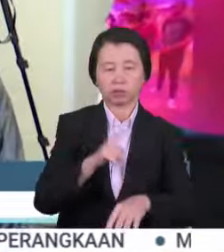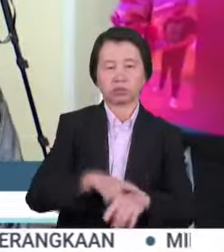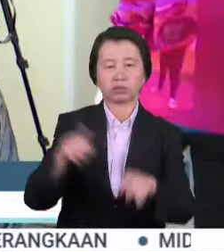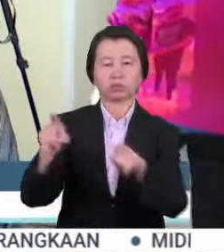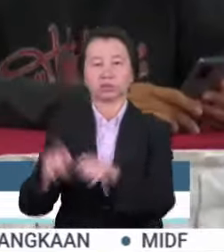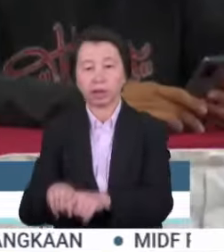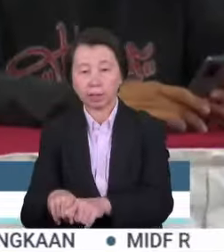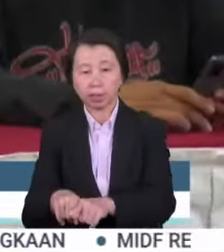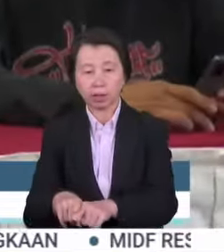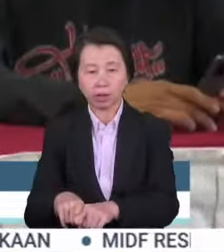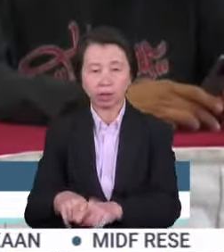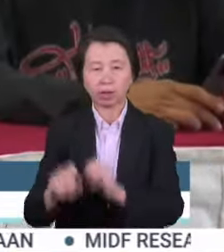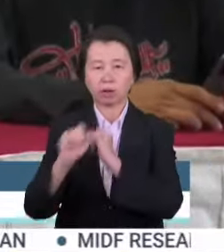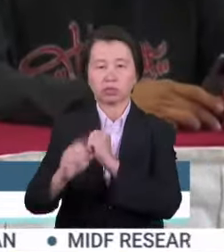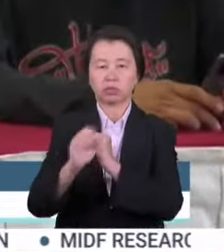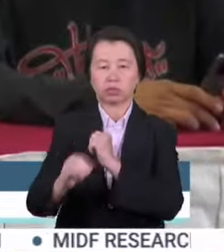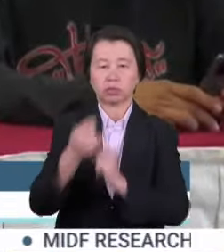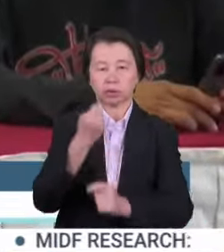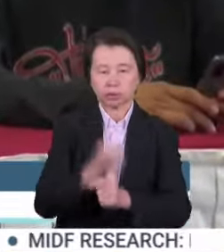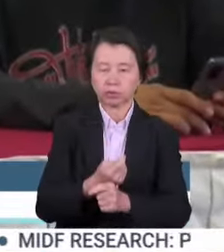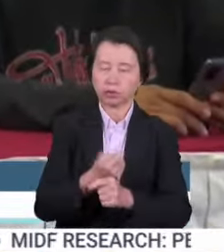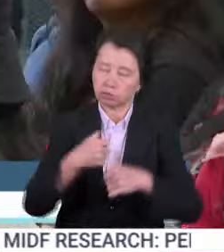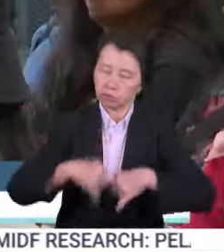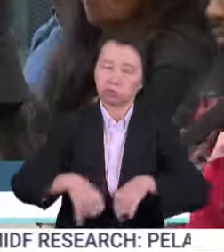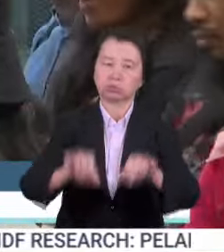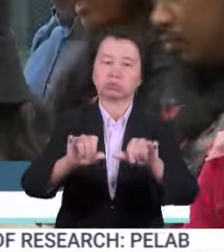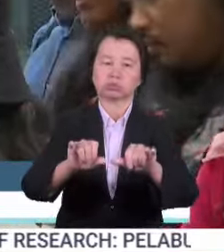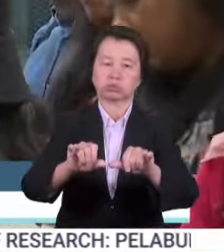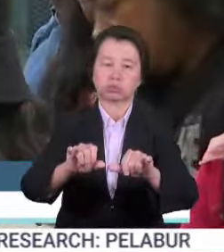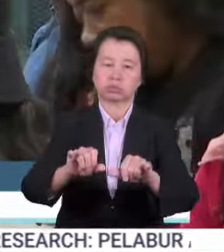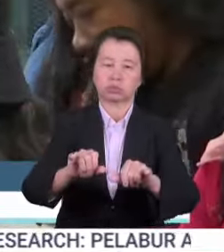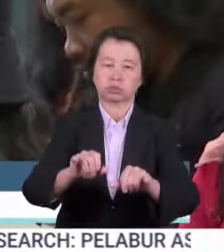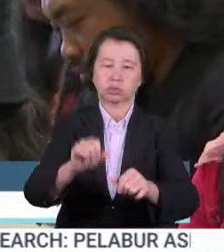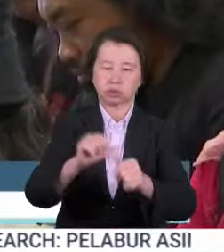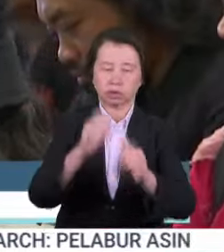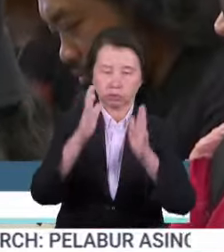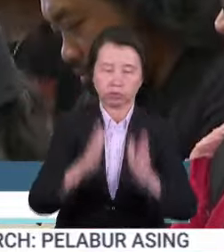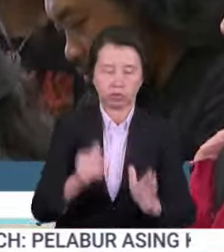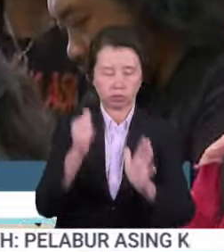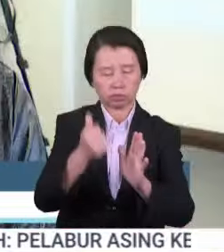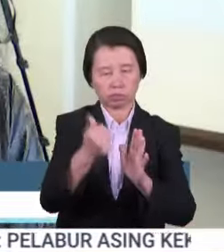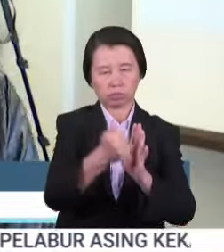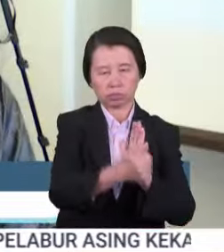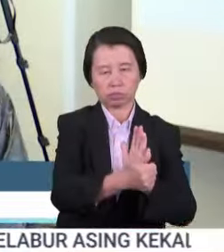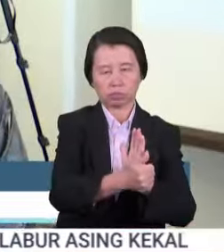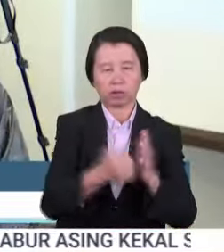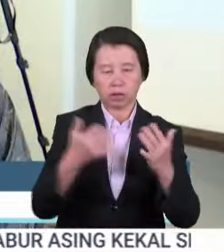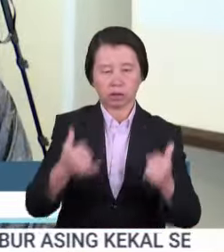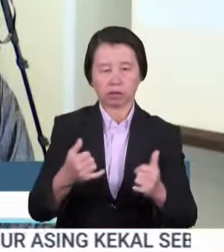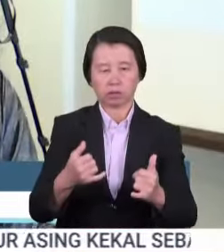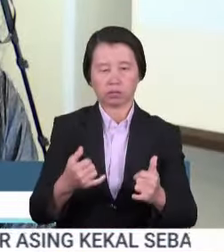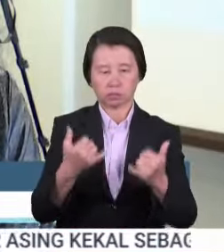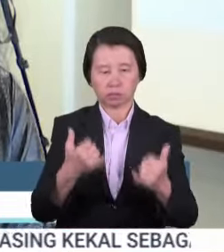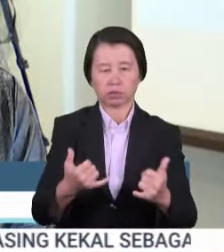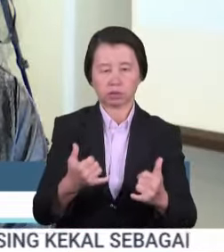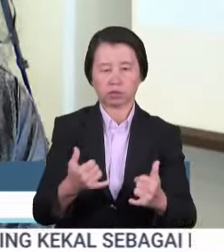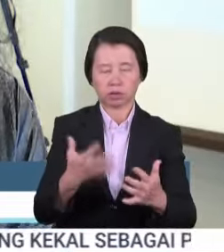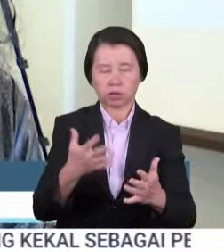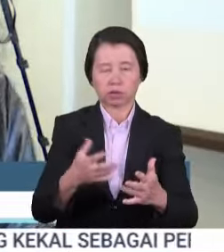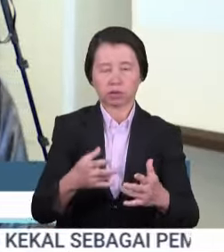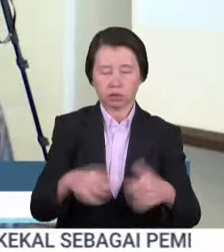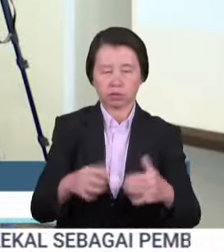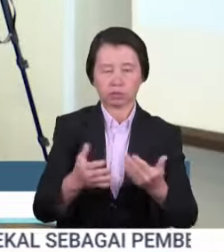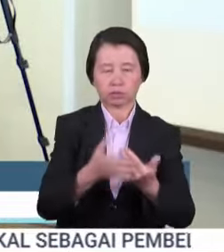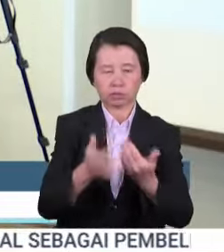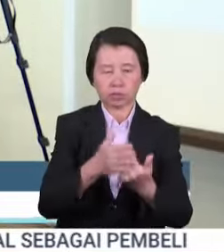yang sama, promosi tu kita tetap kena jalankan. Setiap seorang daripada kita. Sekarang ni dia punya apa tu, dia punya platform tu